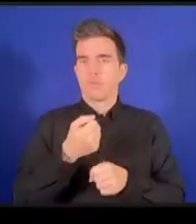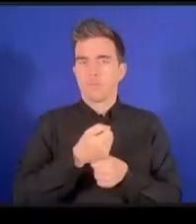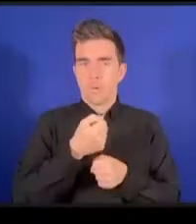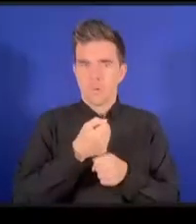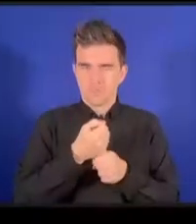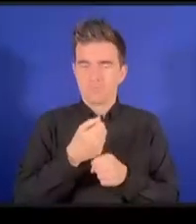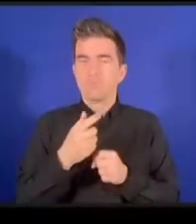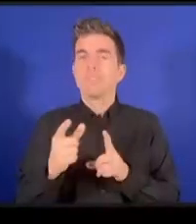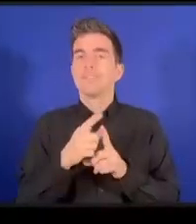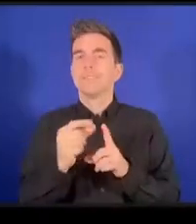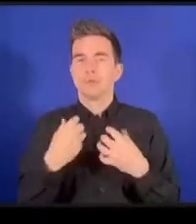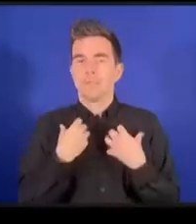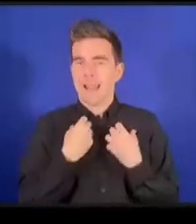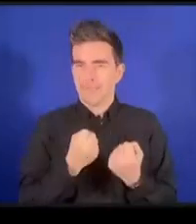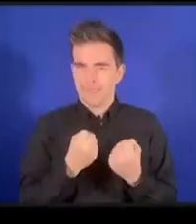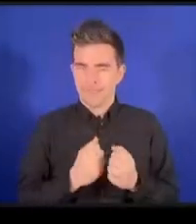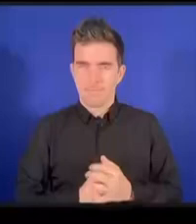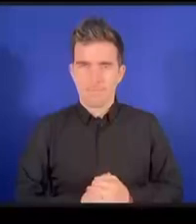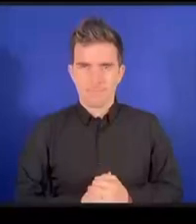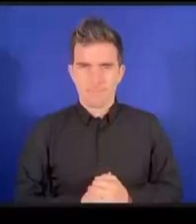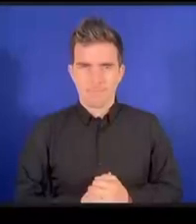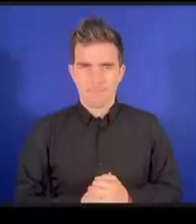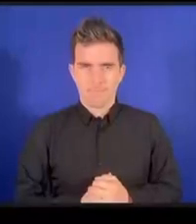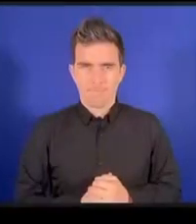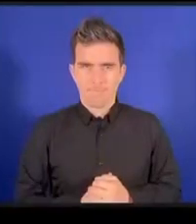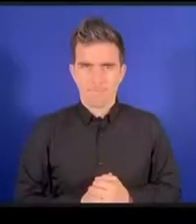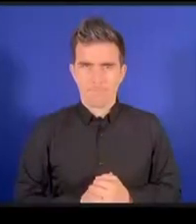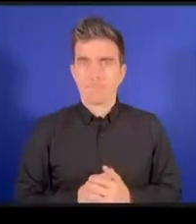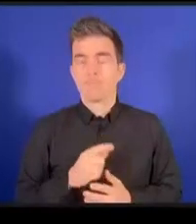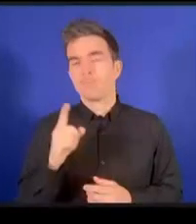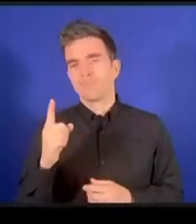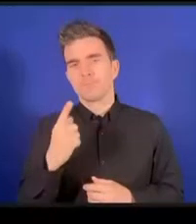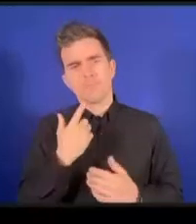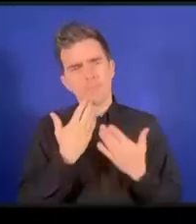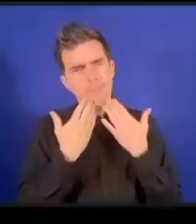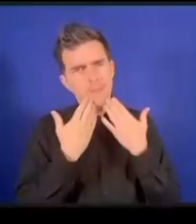здоровью Благодарю вас